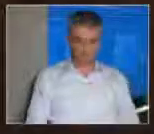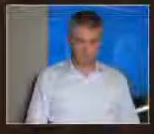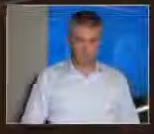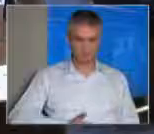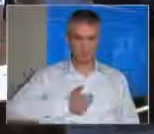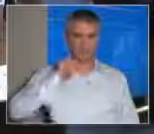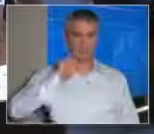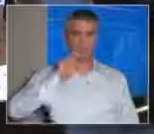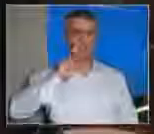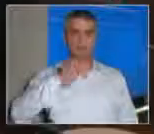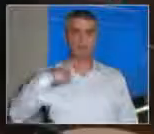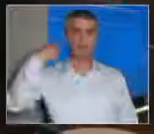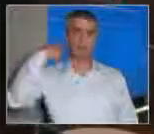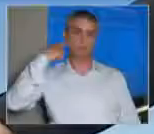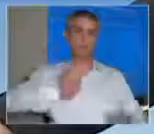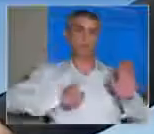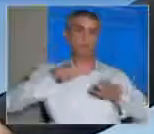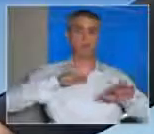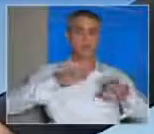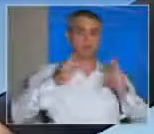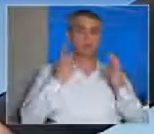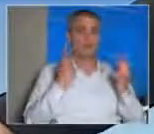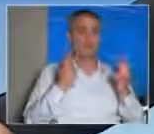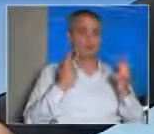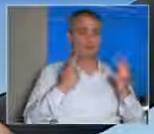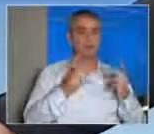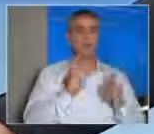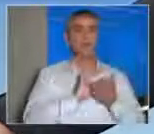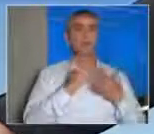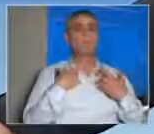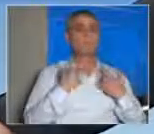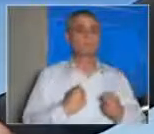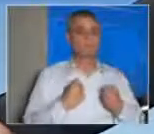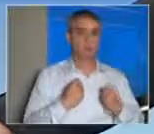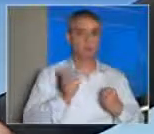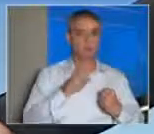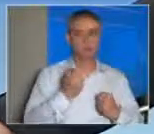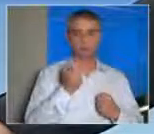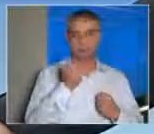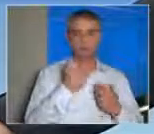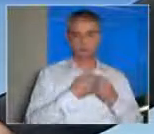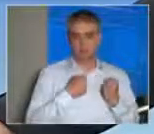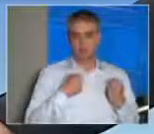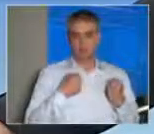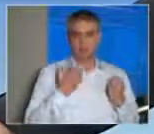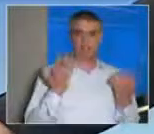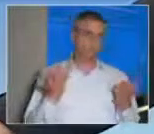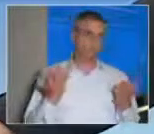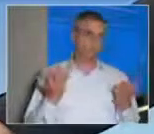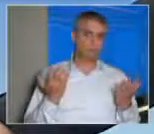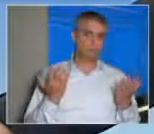תשמע, אנחנו שומעים גם מראש הממשלה, אבל בעיקר מגורמי הביטחון, שיש כאן איזושהי דריכות